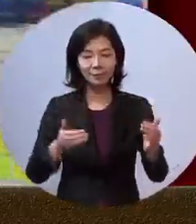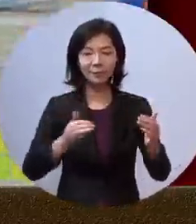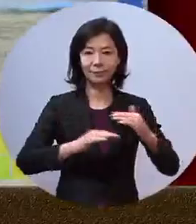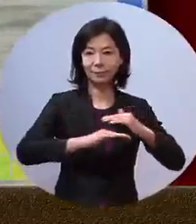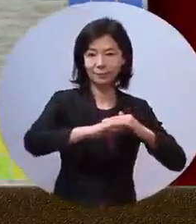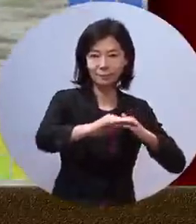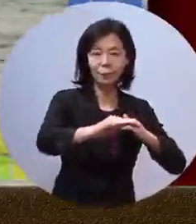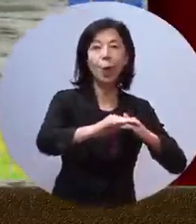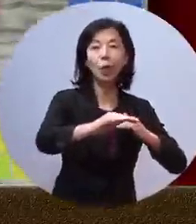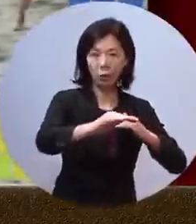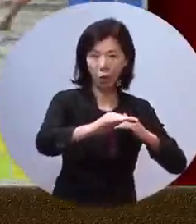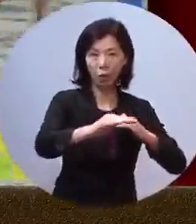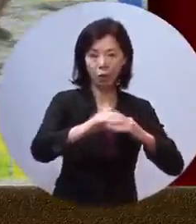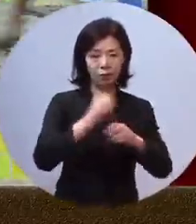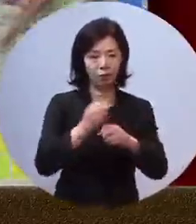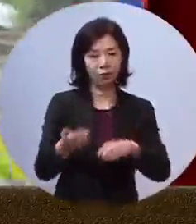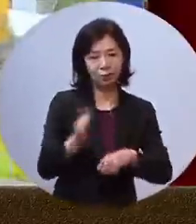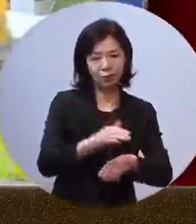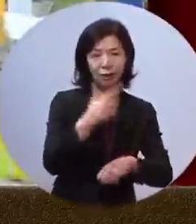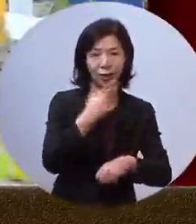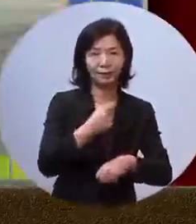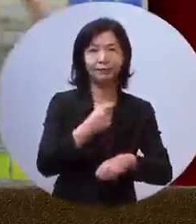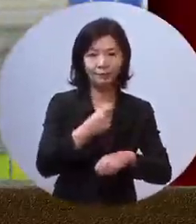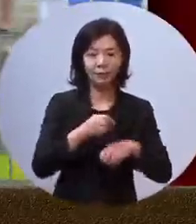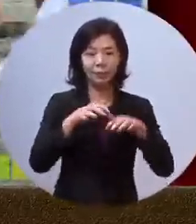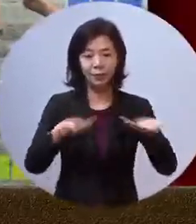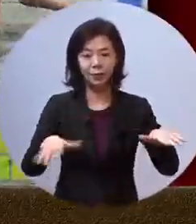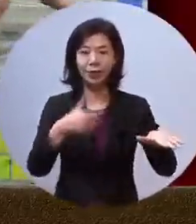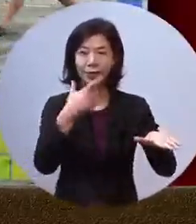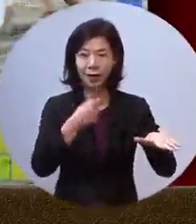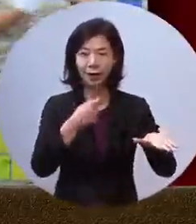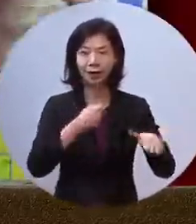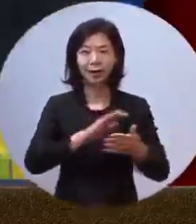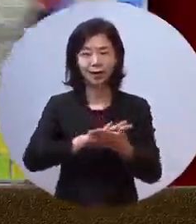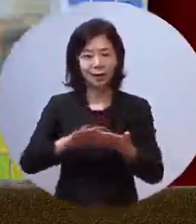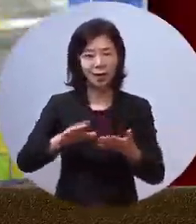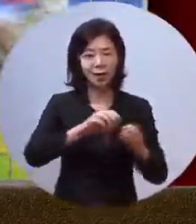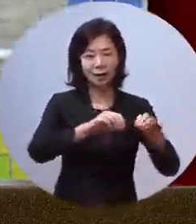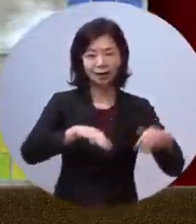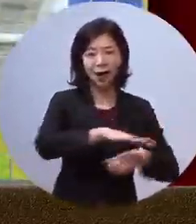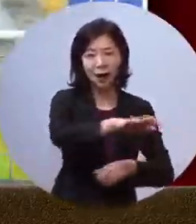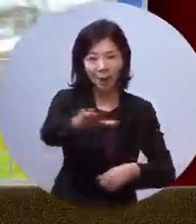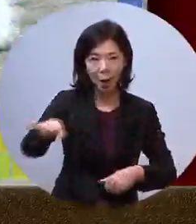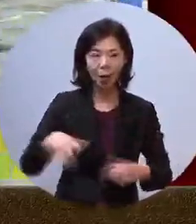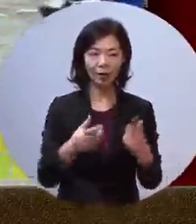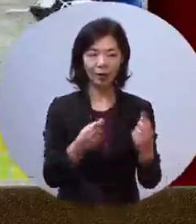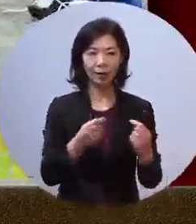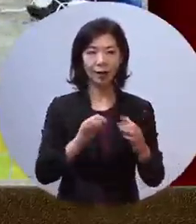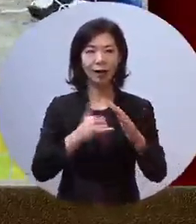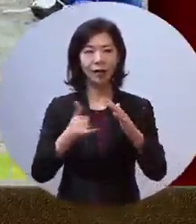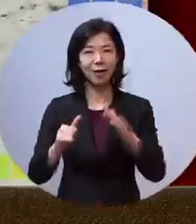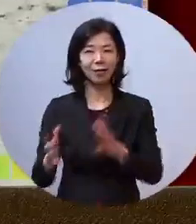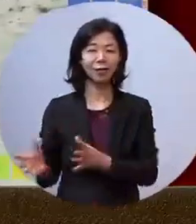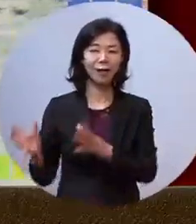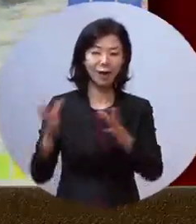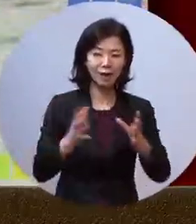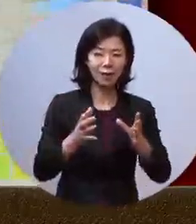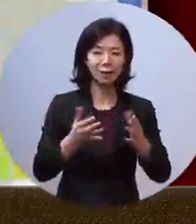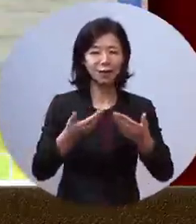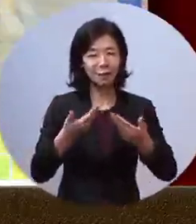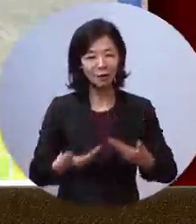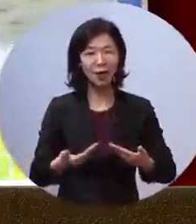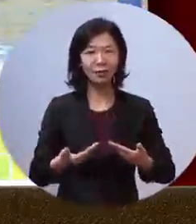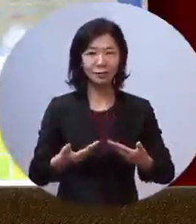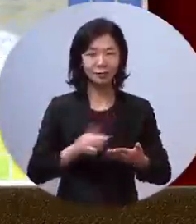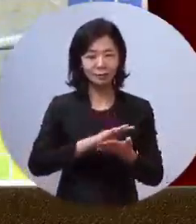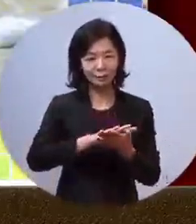技を普及させたい、そしてきれいな砂浜を維持し家族で来てもらえるビーチにしたいという思いがあるそう